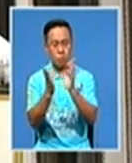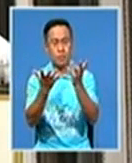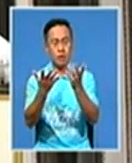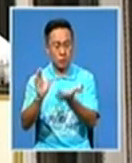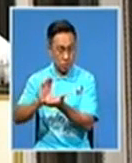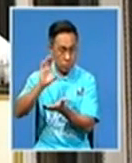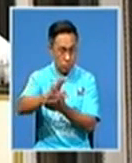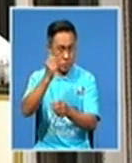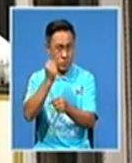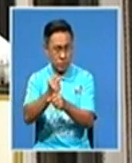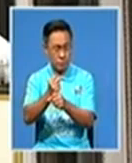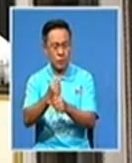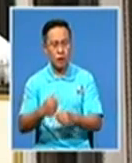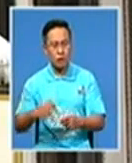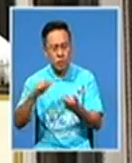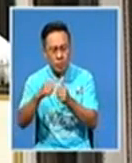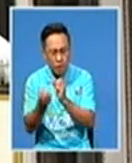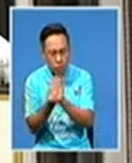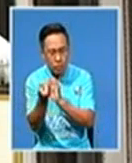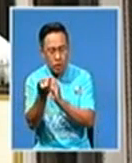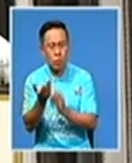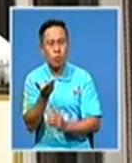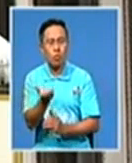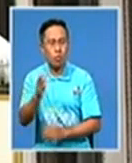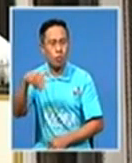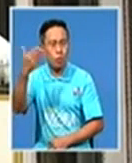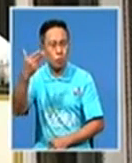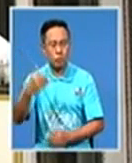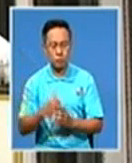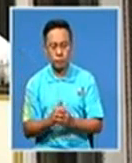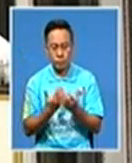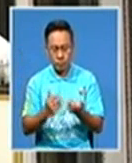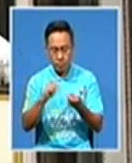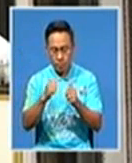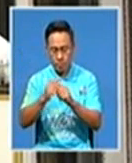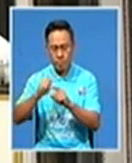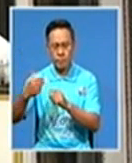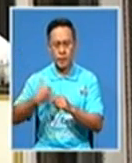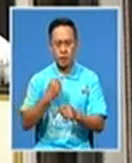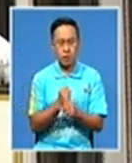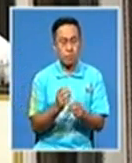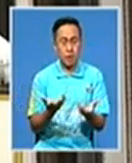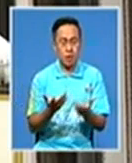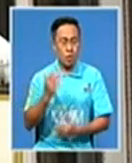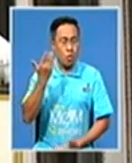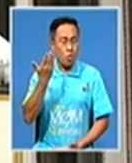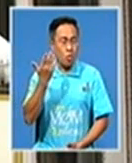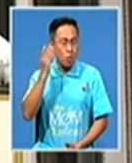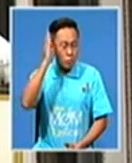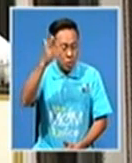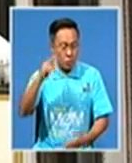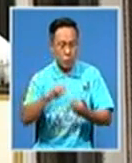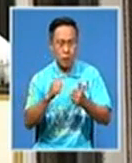นใหญ่ทั้งหมดนะครับส่วนน้อยๆก็ขอกันก่อนนะหลายเรื่องเราต้องทำนะครับถ้าไม่ทำวันนี้วันหน้ามันก็เกิดขึ้นไม่ได้